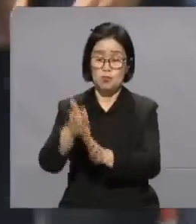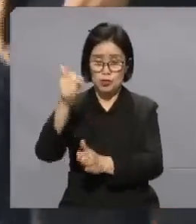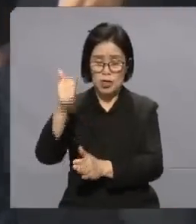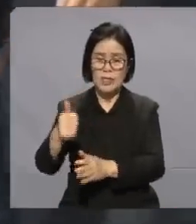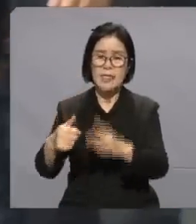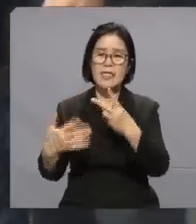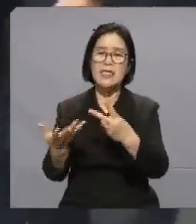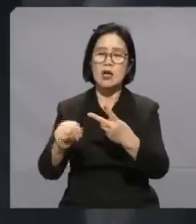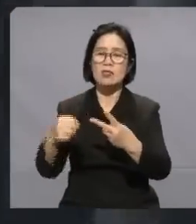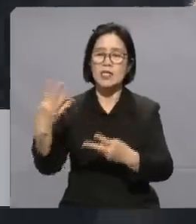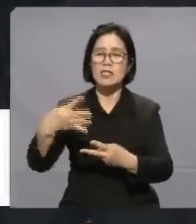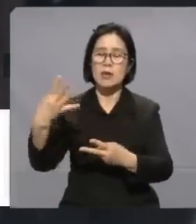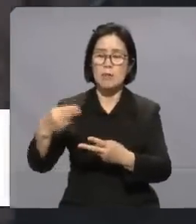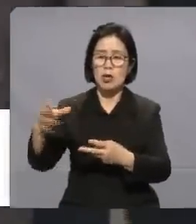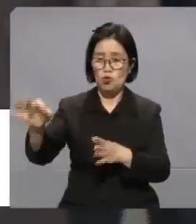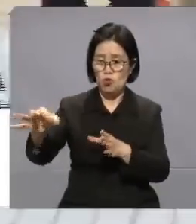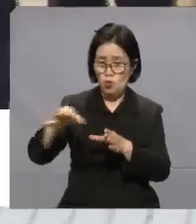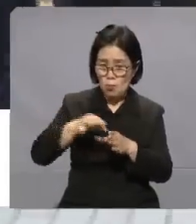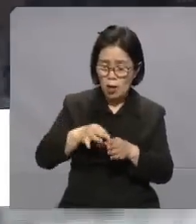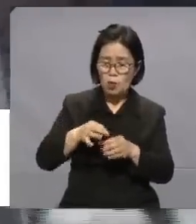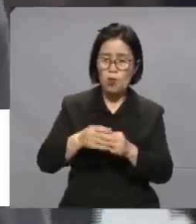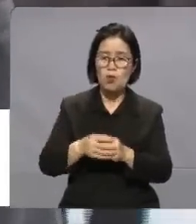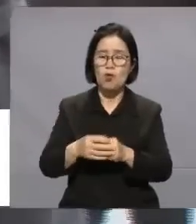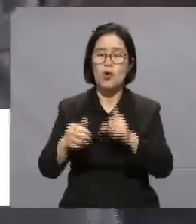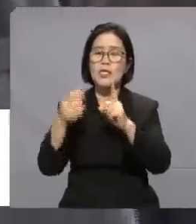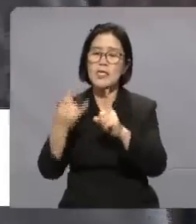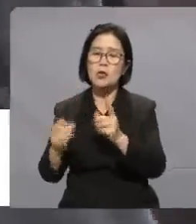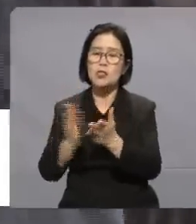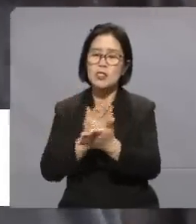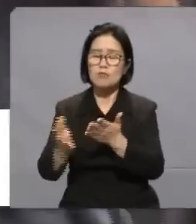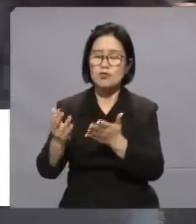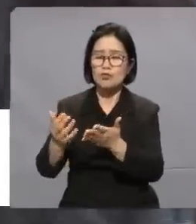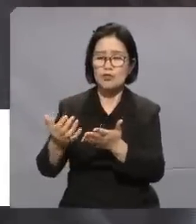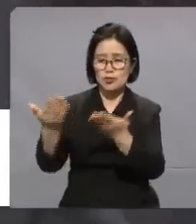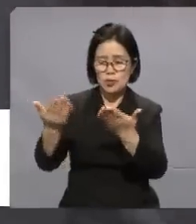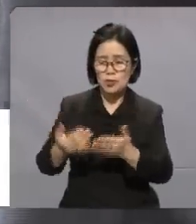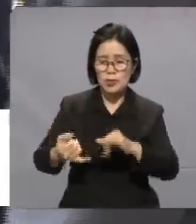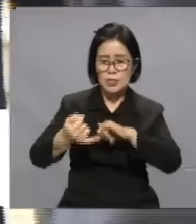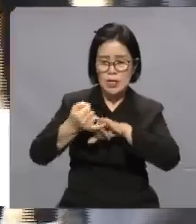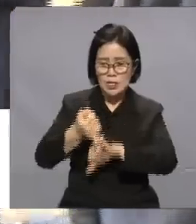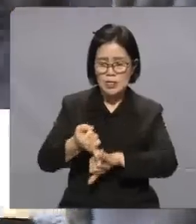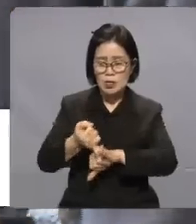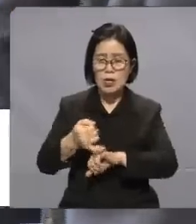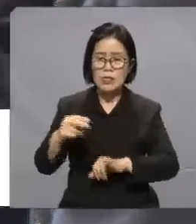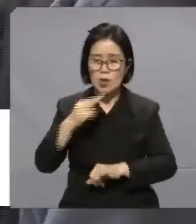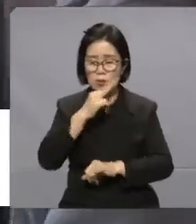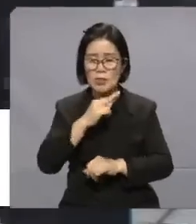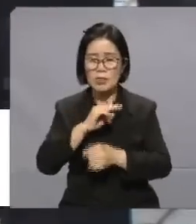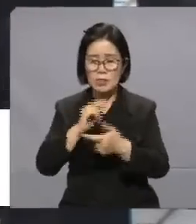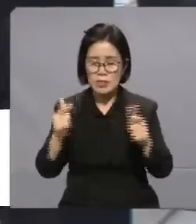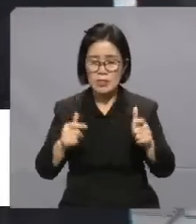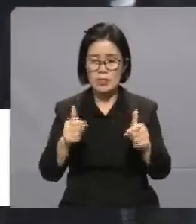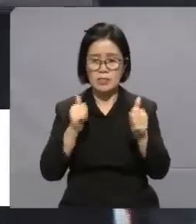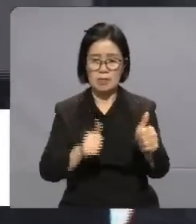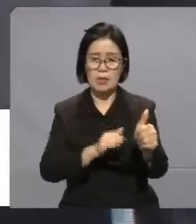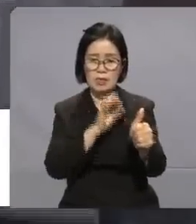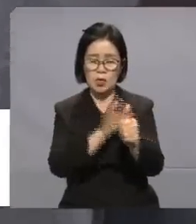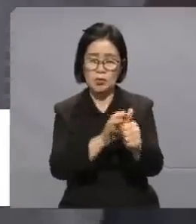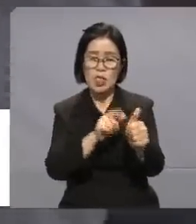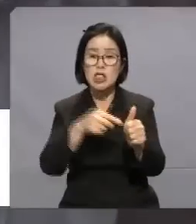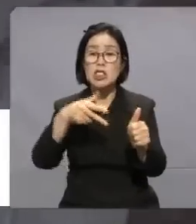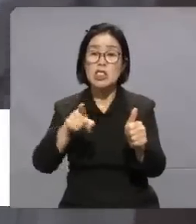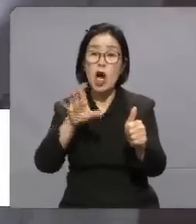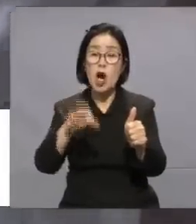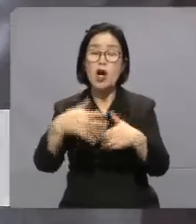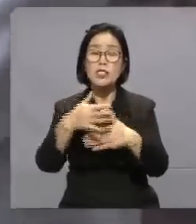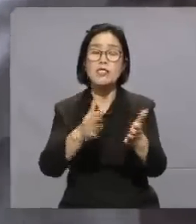2억 4천만 원의 금품을 받고 천화동인 1호 지분을 나눠받기로 약정한 혐의 등으로 재판에 넘겨진 정진상